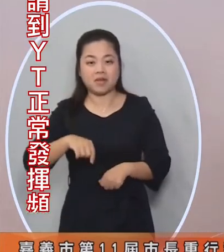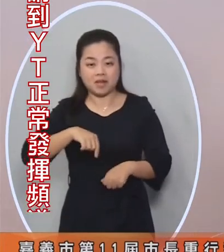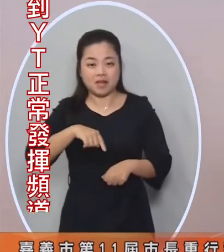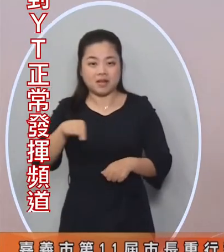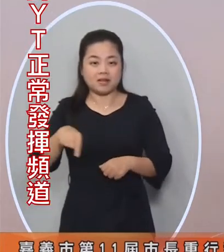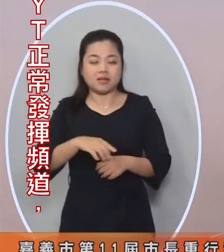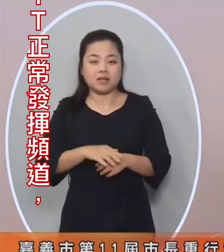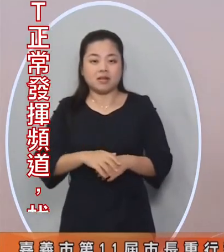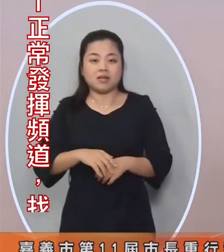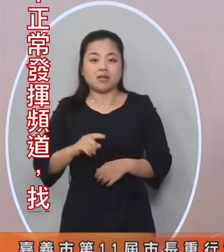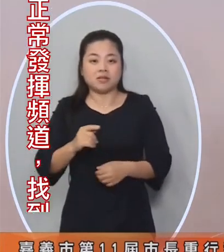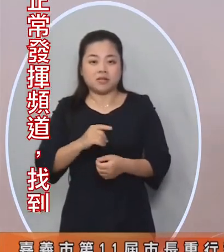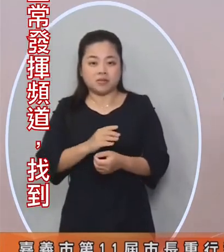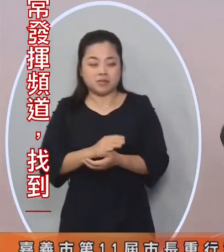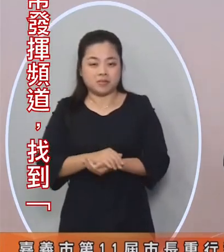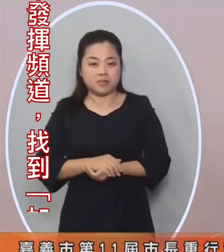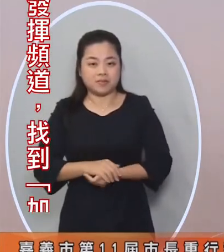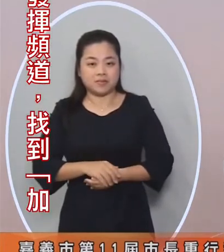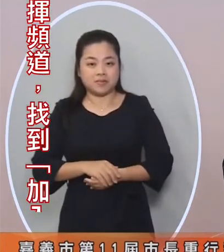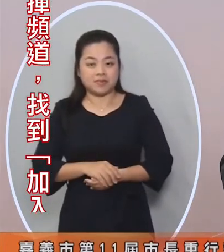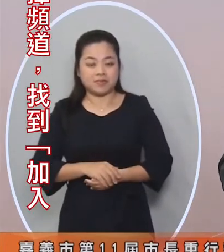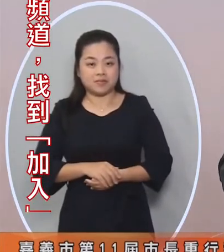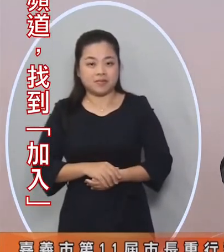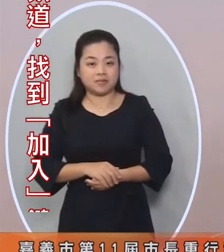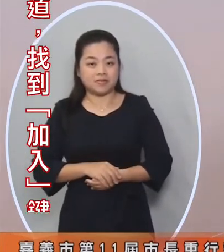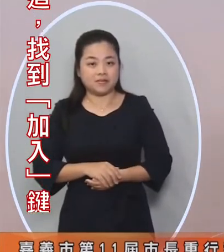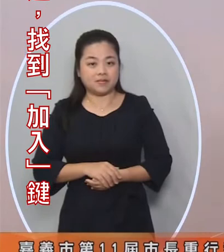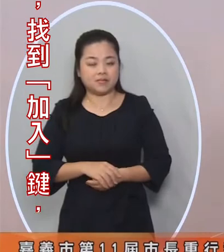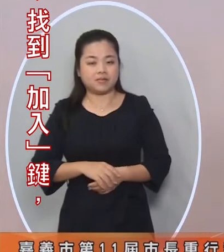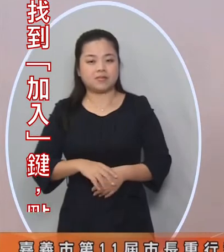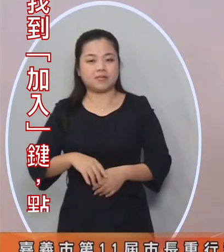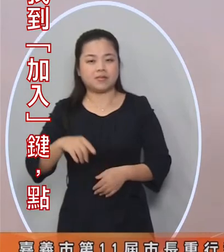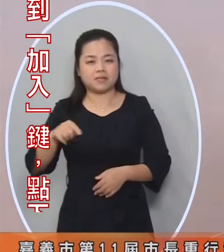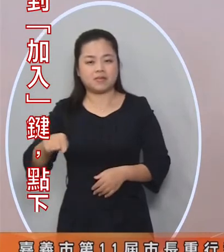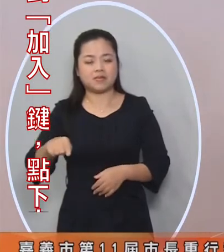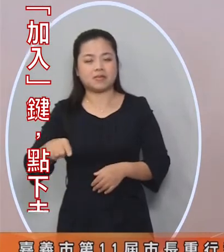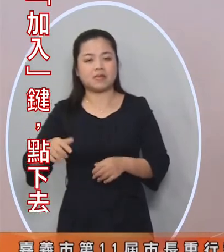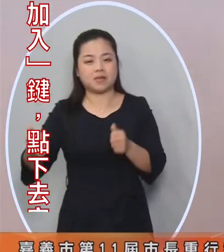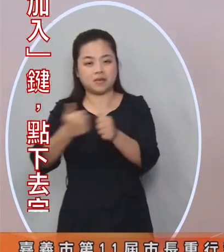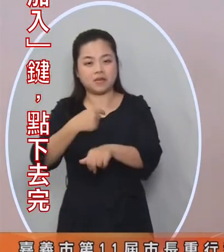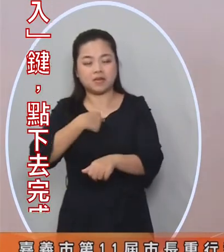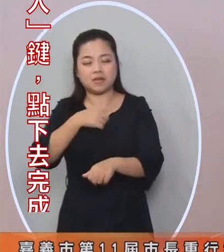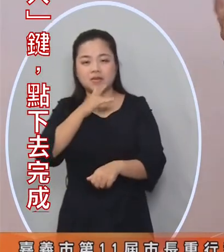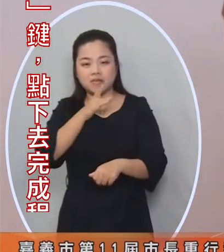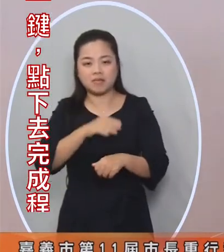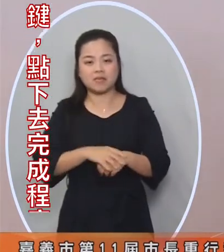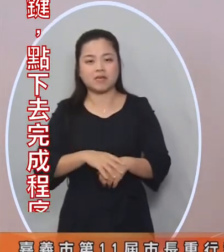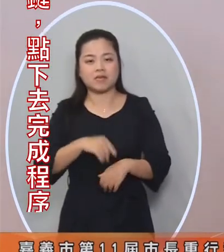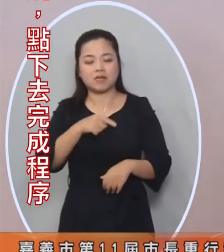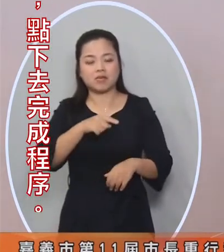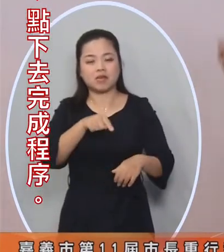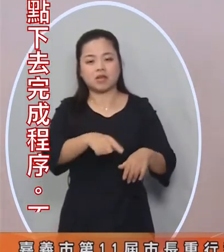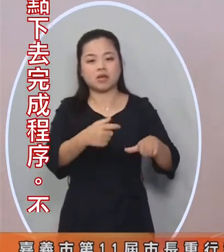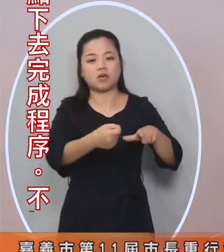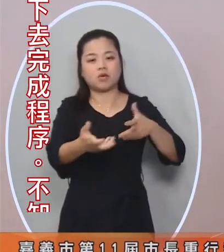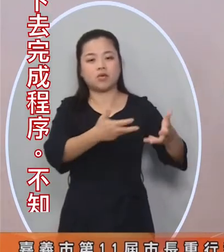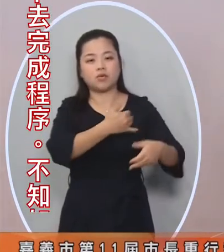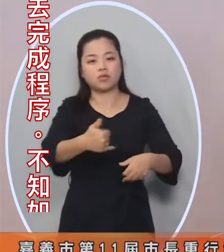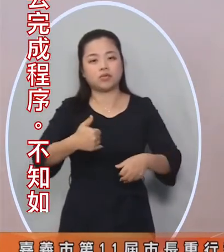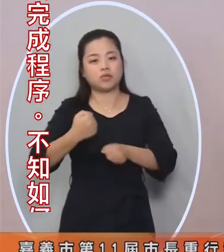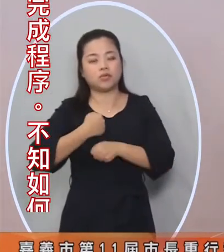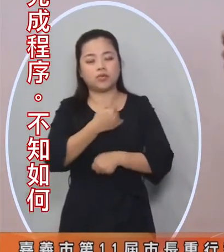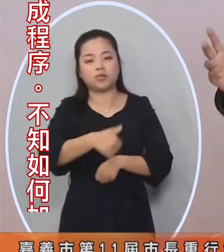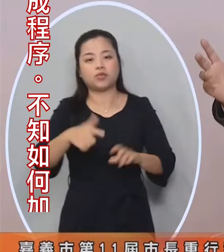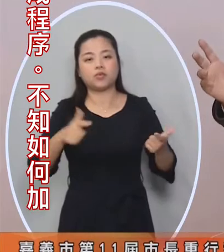很坦率，很尖锐，啊，阮所长替我讲话，讲无啦，陈先生也毋是公务员啦，毋是军中个